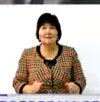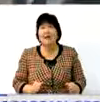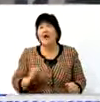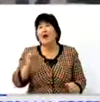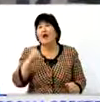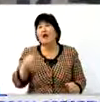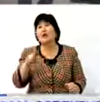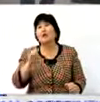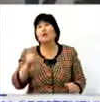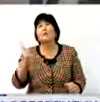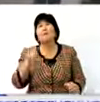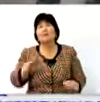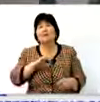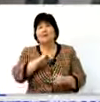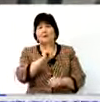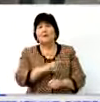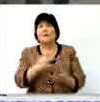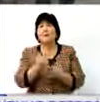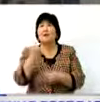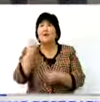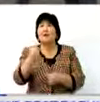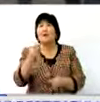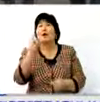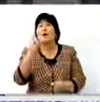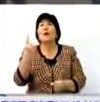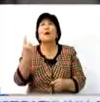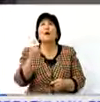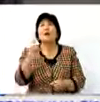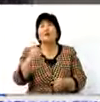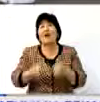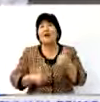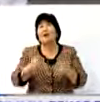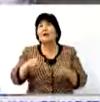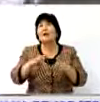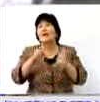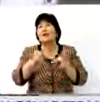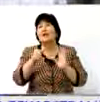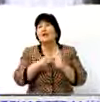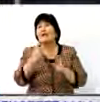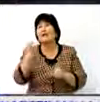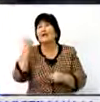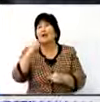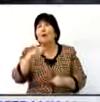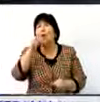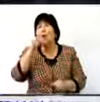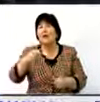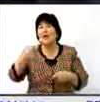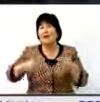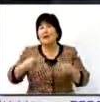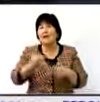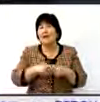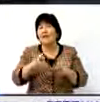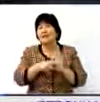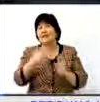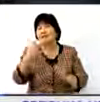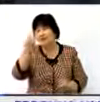Айдос на мировом первенстве с убедительным преимуществом победил в трех первых поединках. Так, со счетом 6-1 обыграл украинского соперника, со счетом